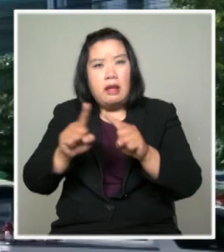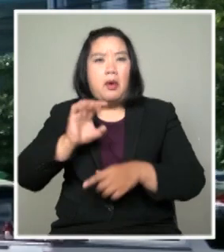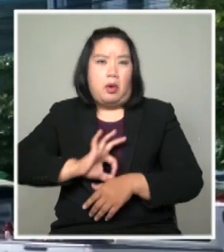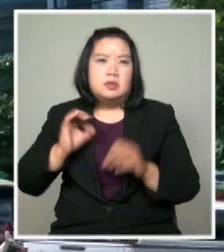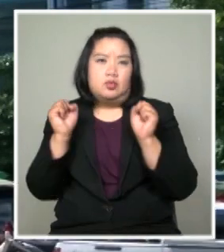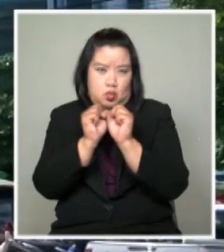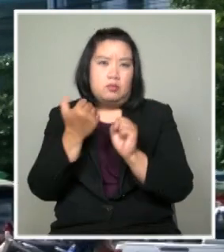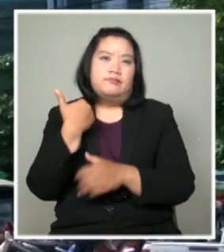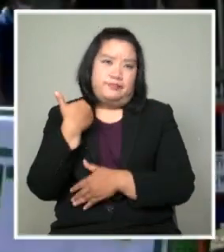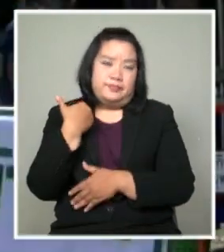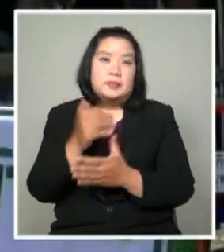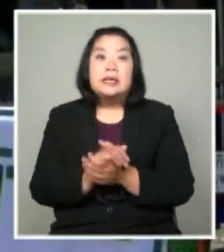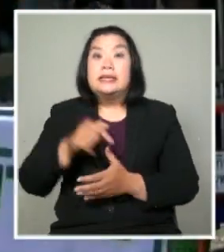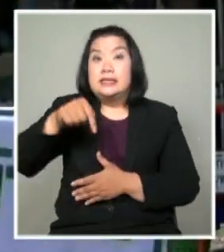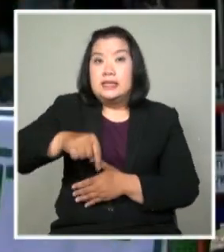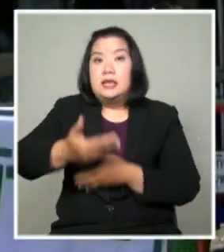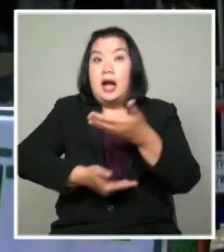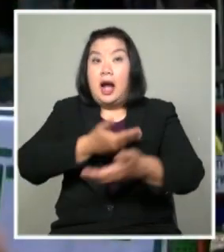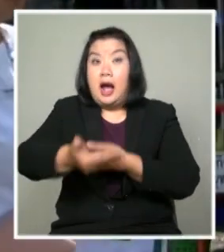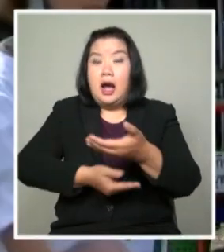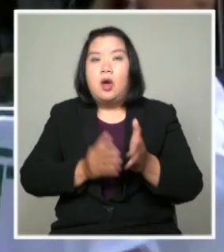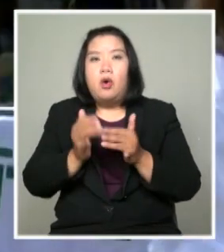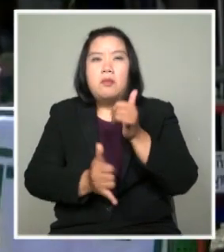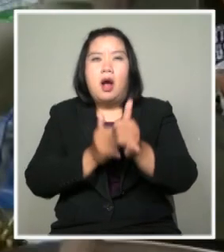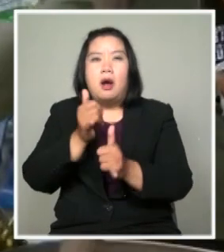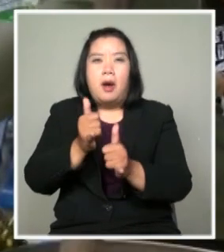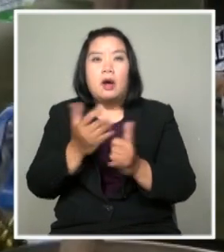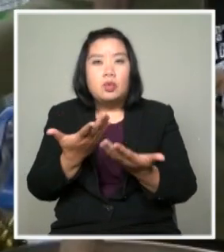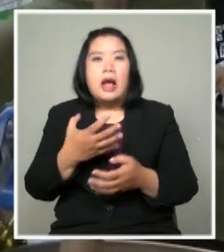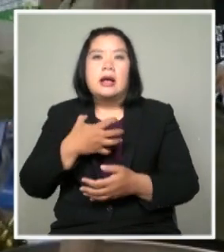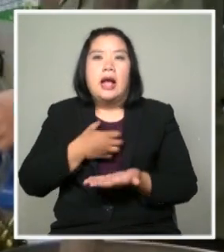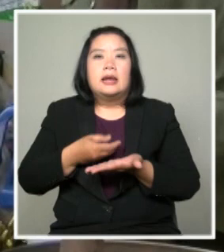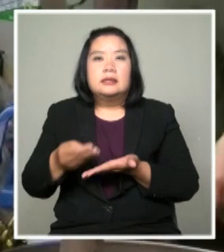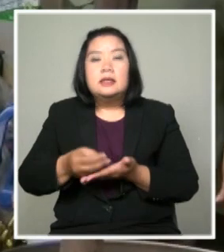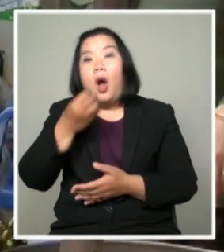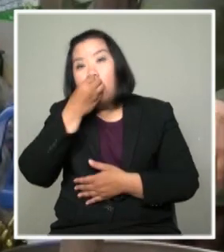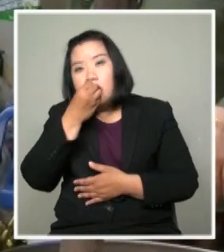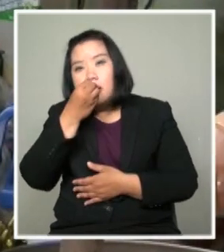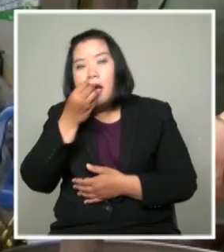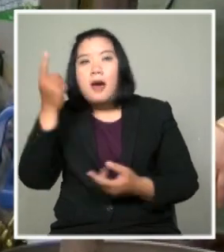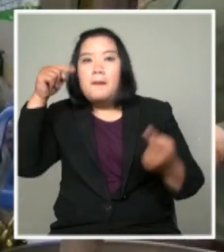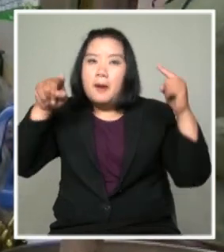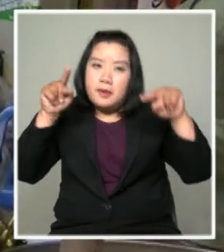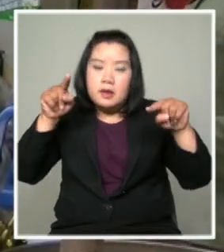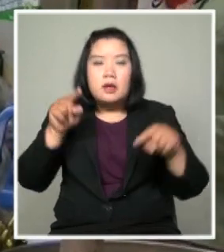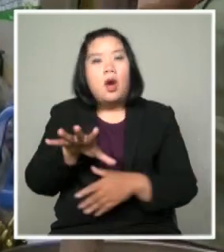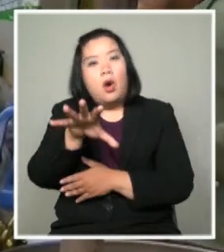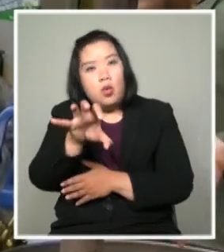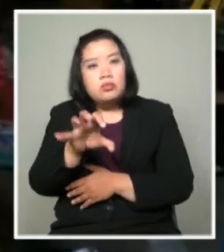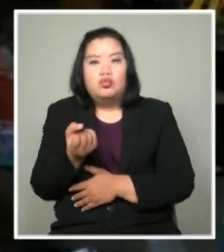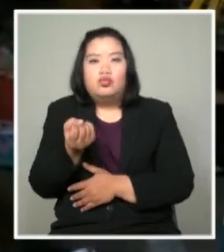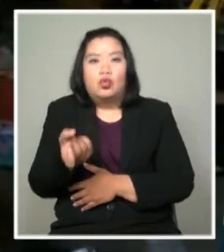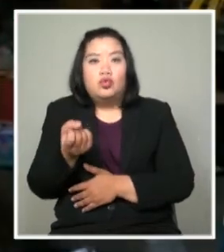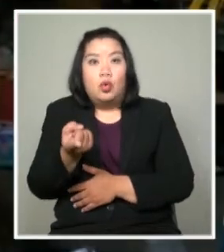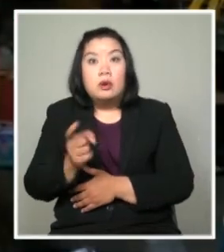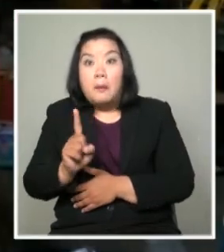ลาดมหาชัยจังหวัดสมุทรสาครนะครับเนืองแน่นไปด้วยประชาชนจำนวนมากที่เดินทางมาเพื่อหาซื้ออาหารทะเลสดๆที่บรรดาพ่อค้าแม่ค้าชาวประมง